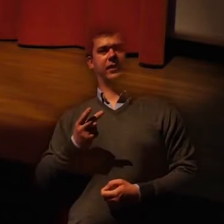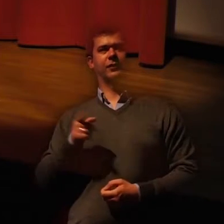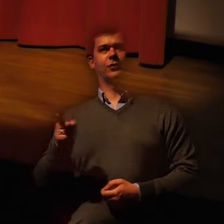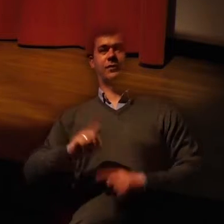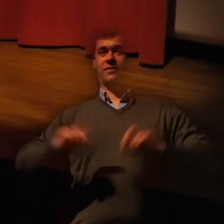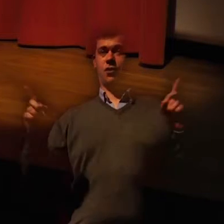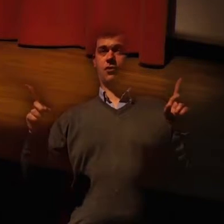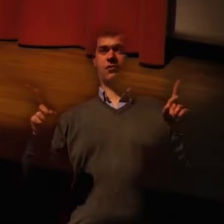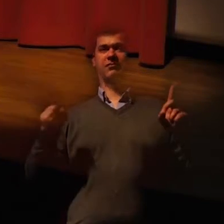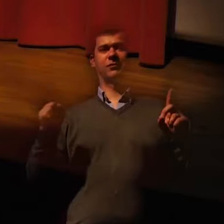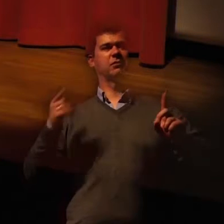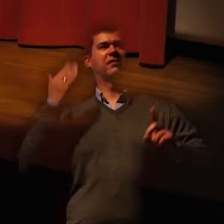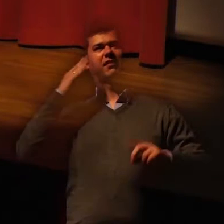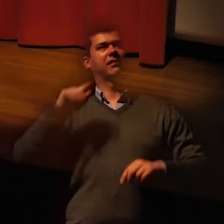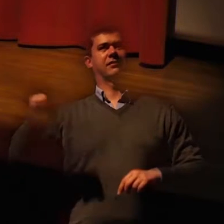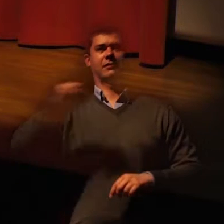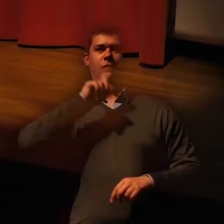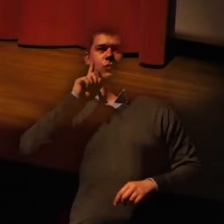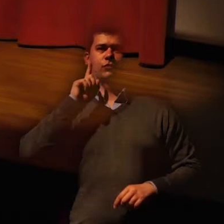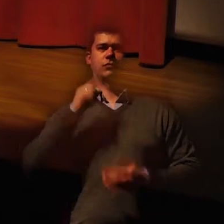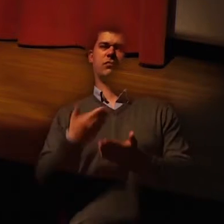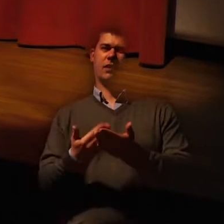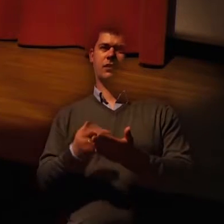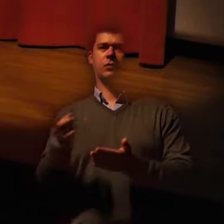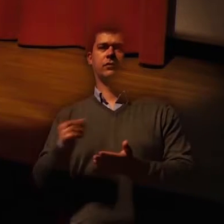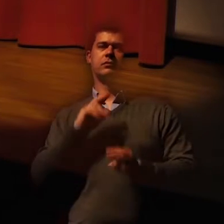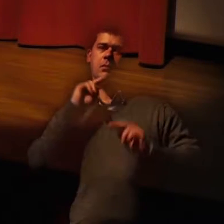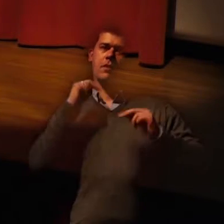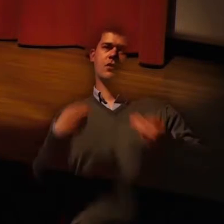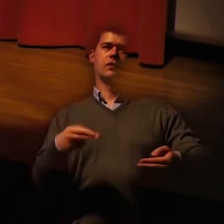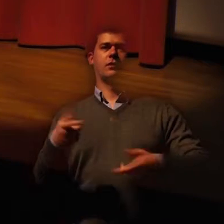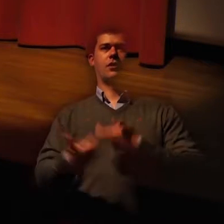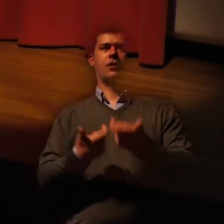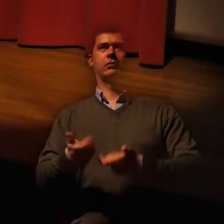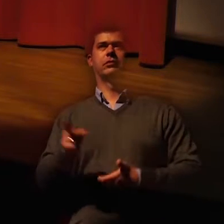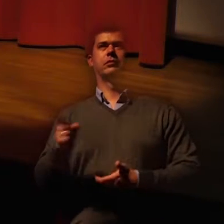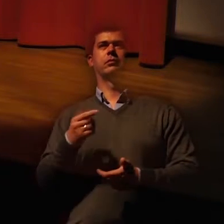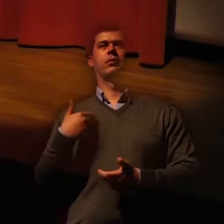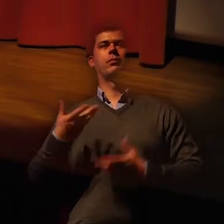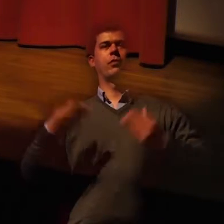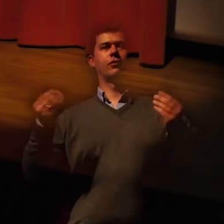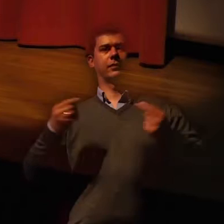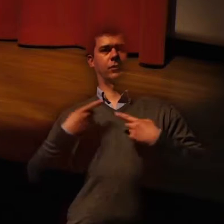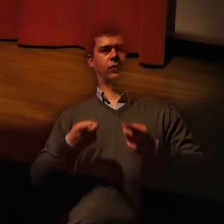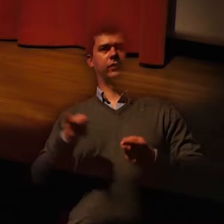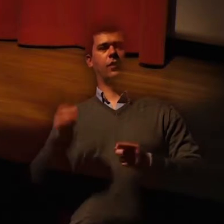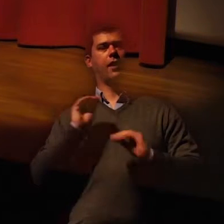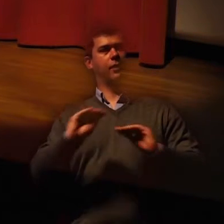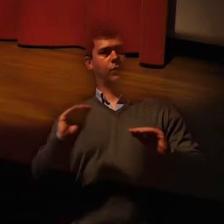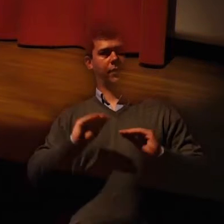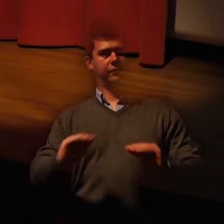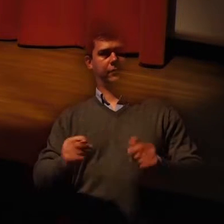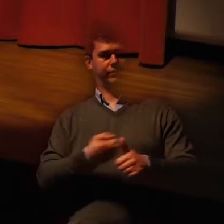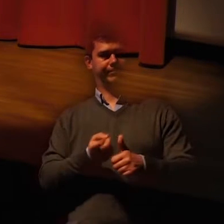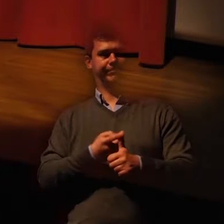zabronione nie jest tak powszechnie znane w związku z tym jeszcze raz wracamy do tego o czym na początku powiedziałam sprawa edukacji